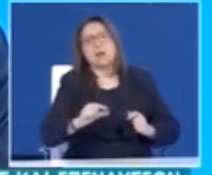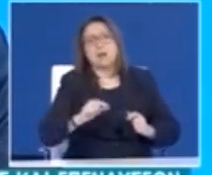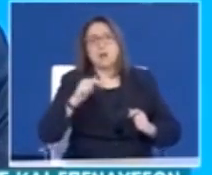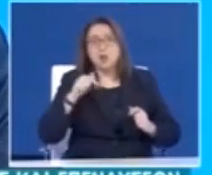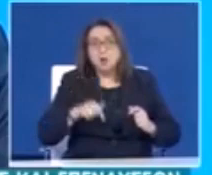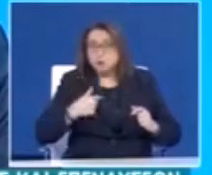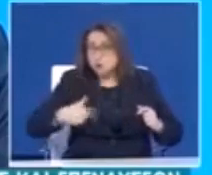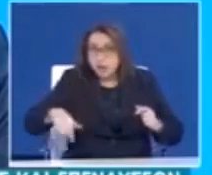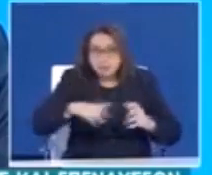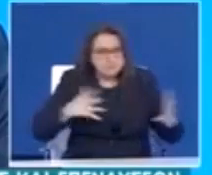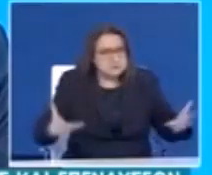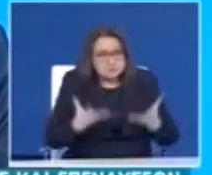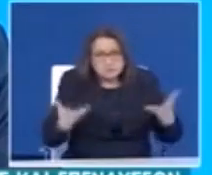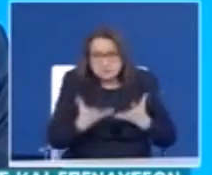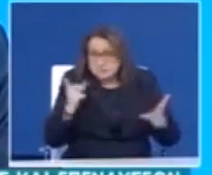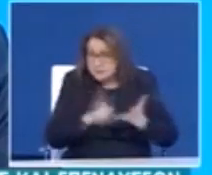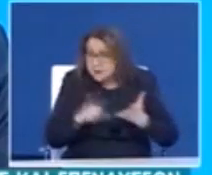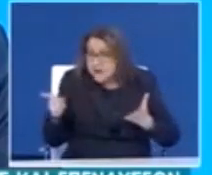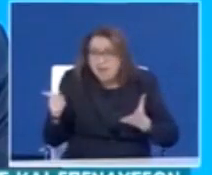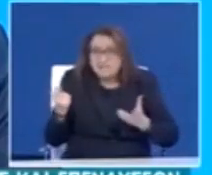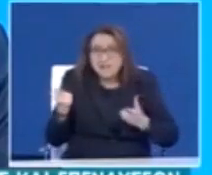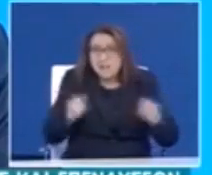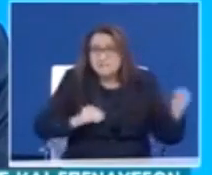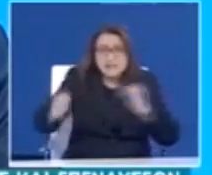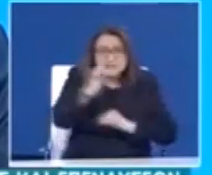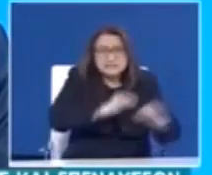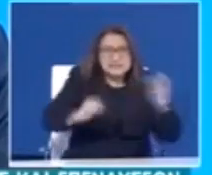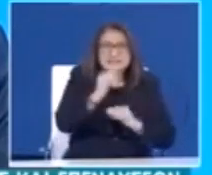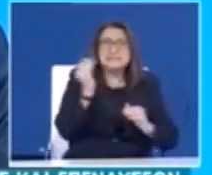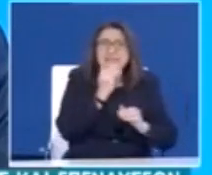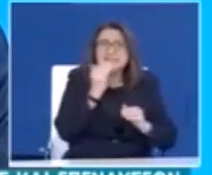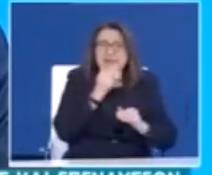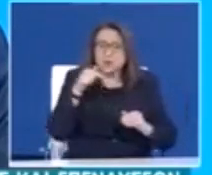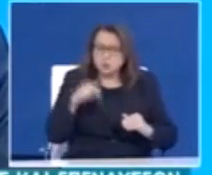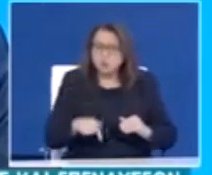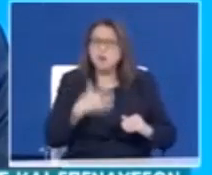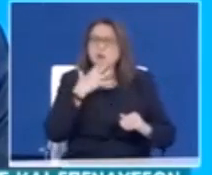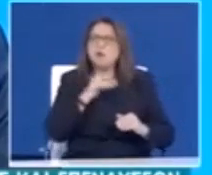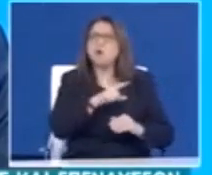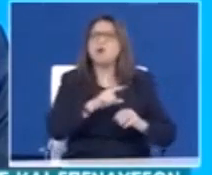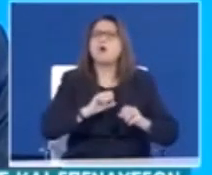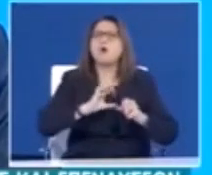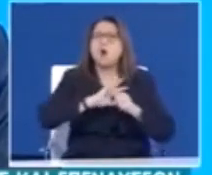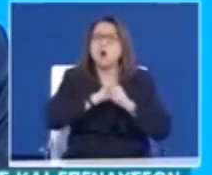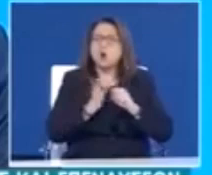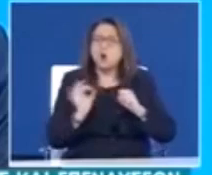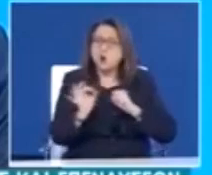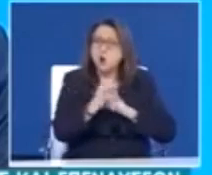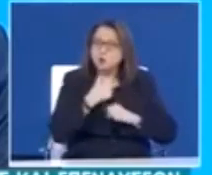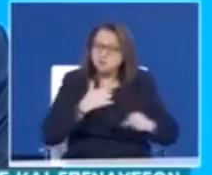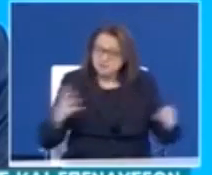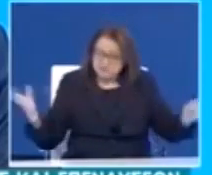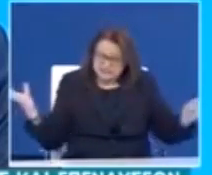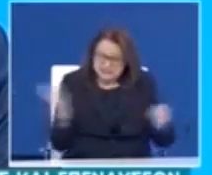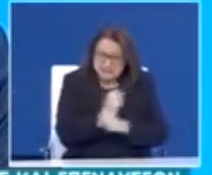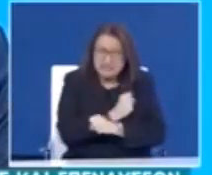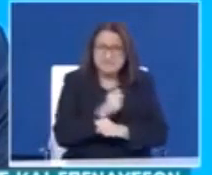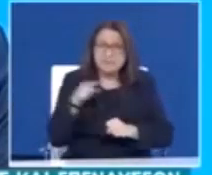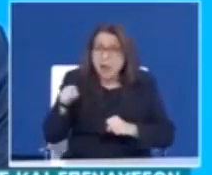καταφέραμε να υλοποιήσουμε φέτος, λόγω του COVID-19, τόσα πολλά προγράμματα μέσω του